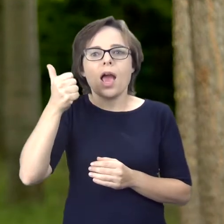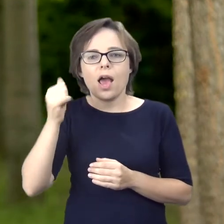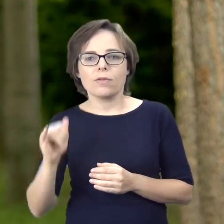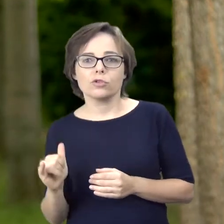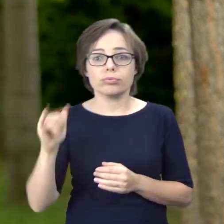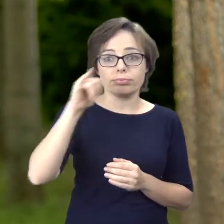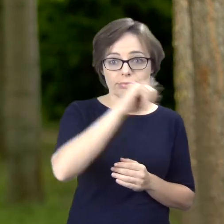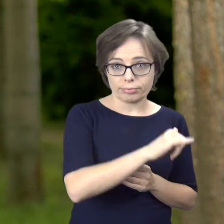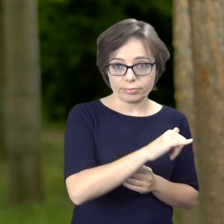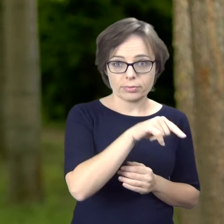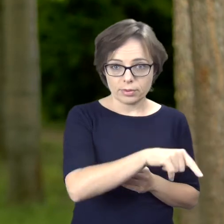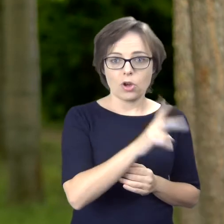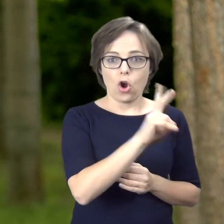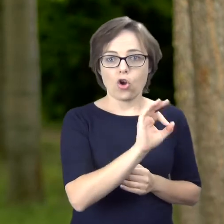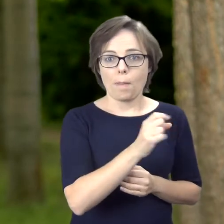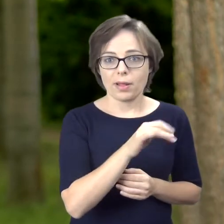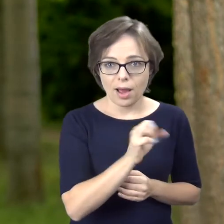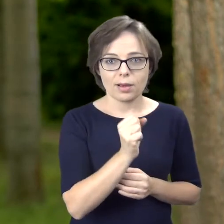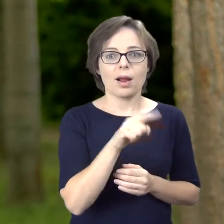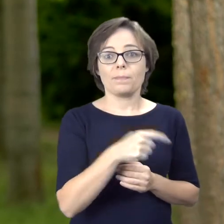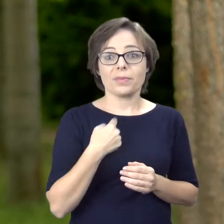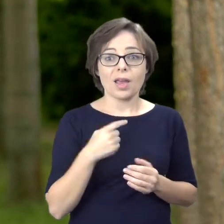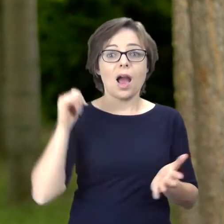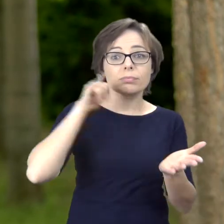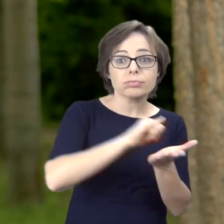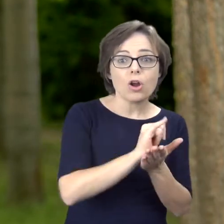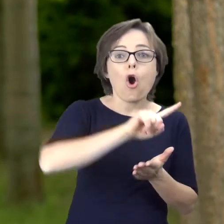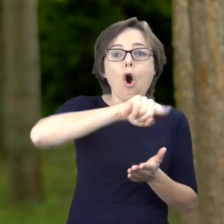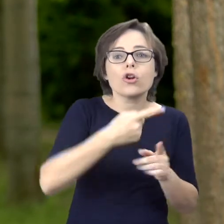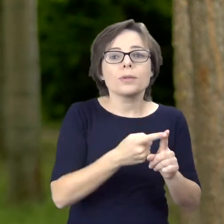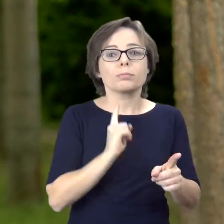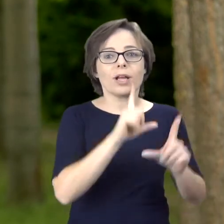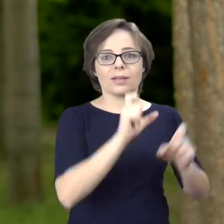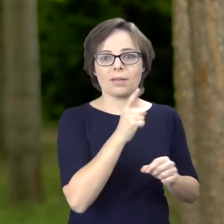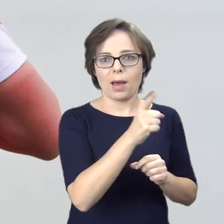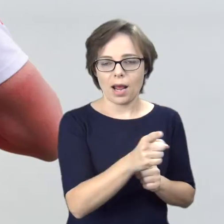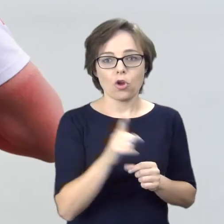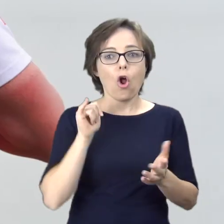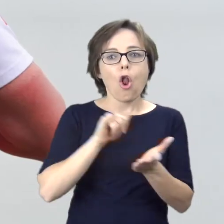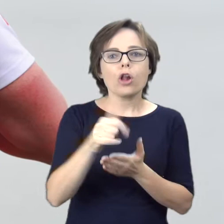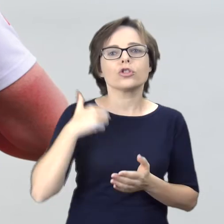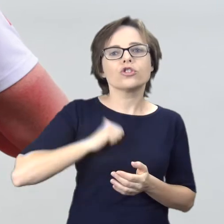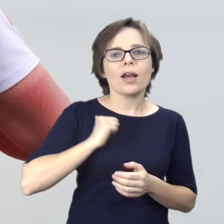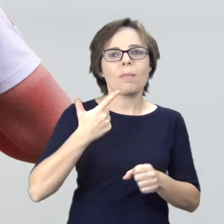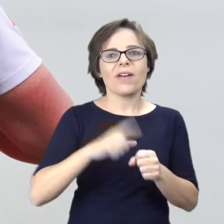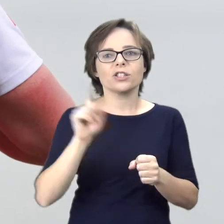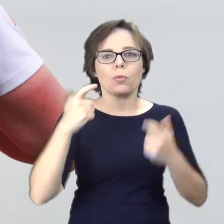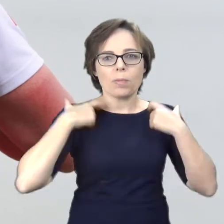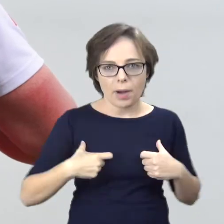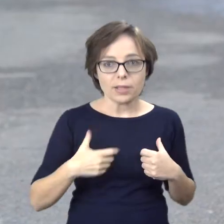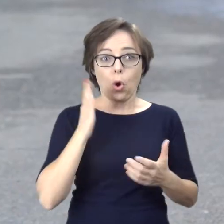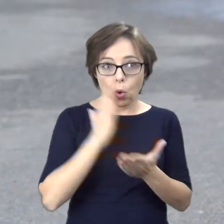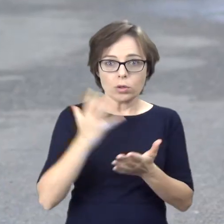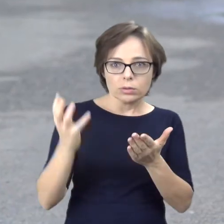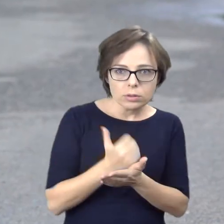z Helsinek do Kopenhagi, wylądowałem godzinę przed maratonem na lotnisku i czekałem 20 minut na plecach. Potem z tym 20-kilowym plecakiem